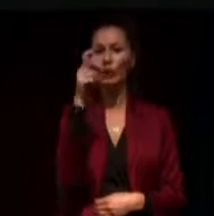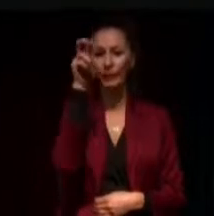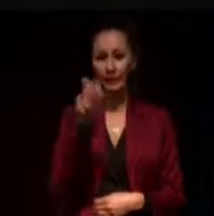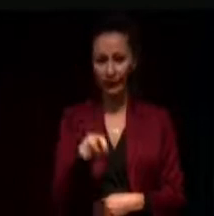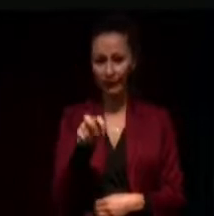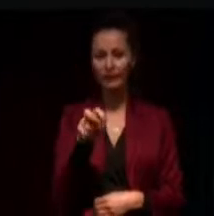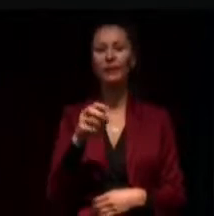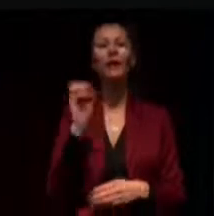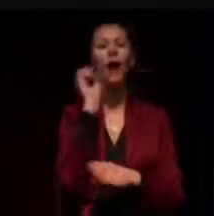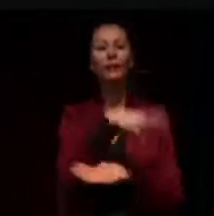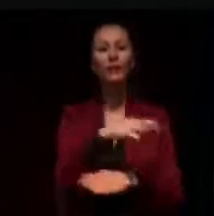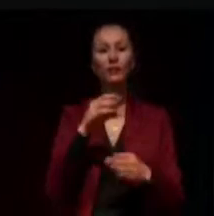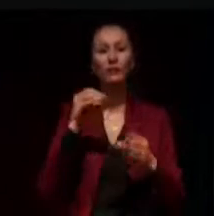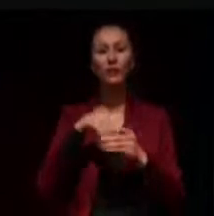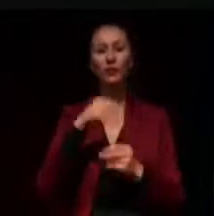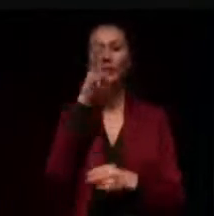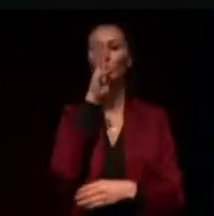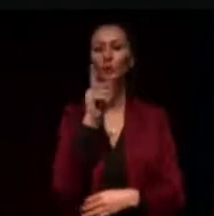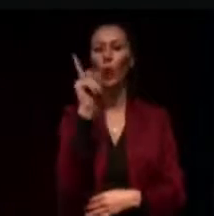439.698.000, Atık Yönetim